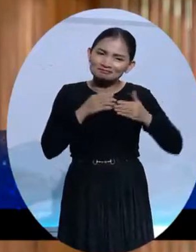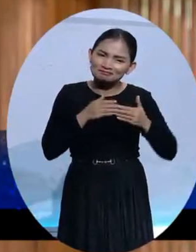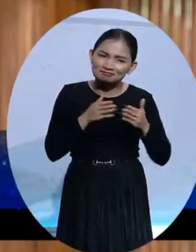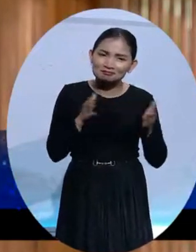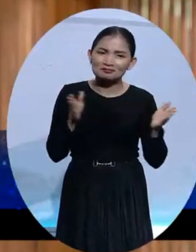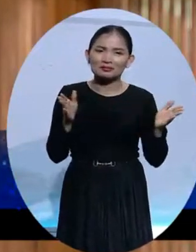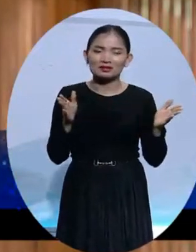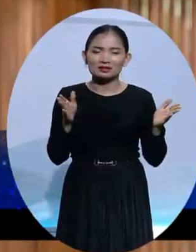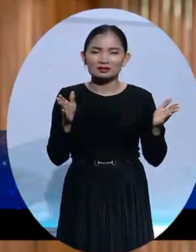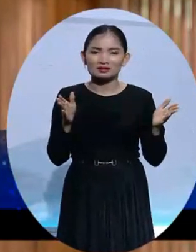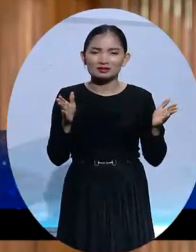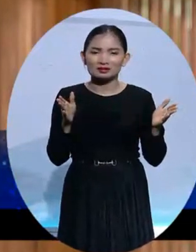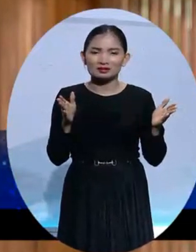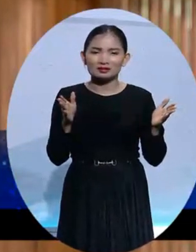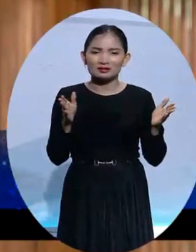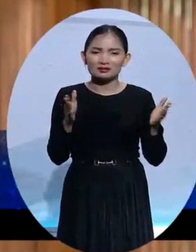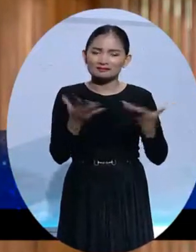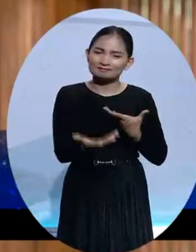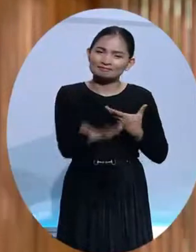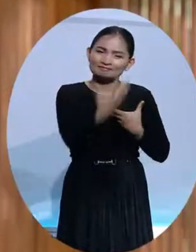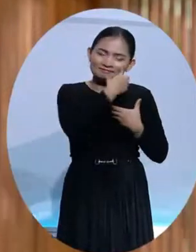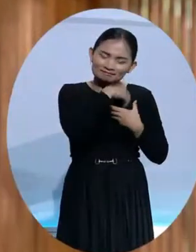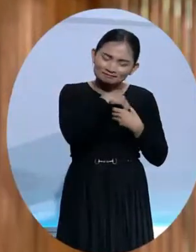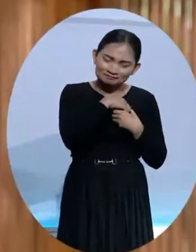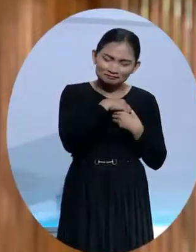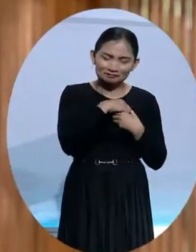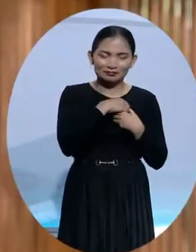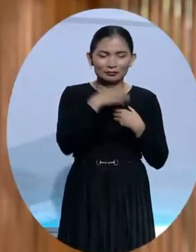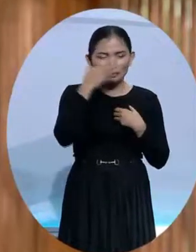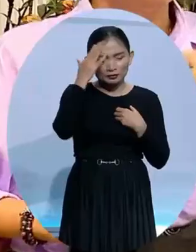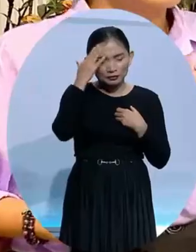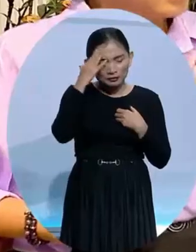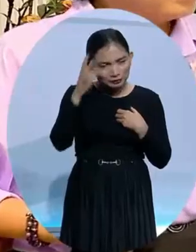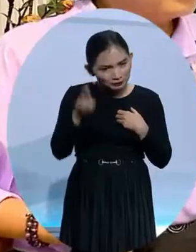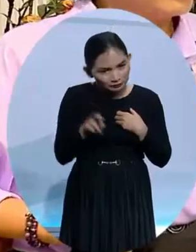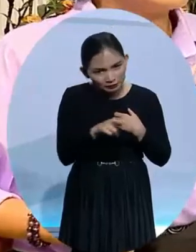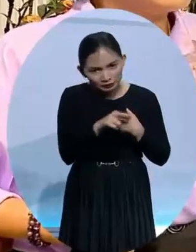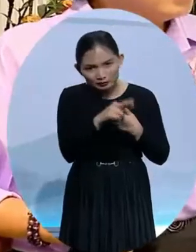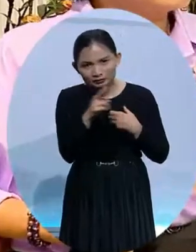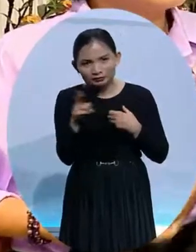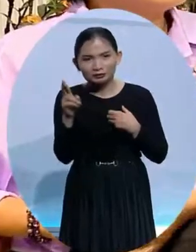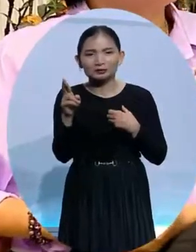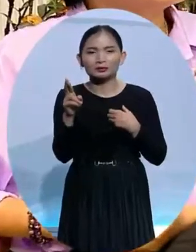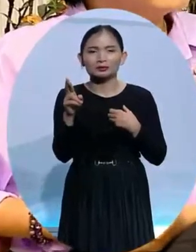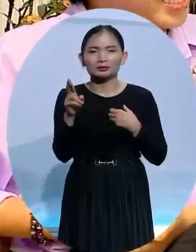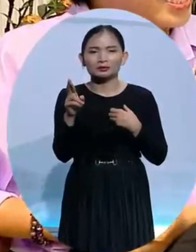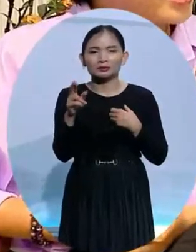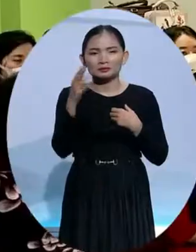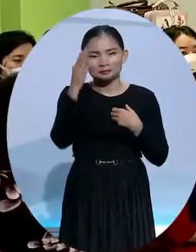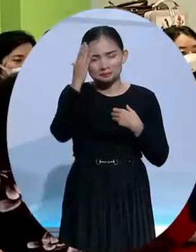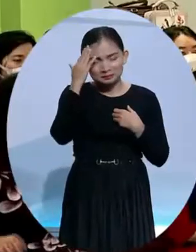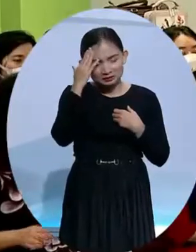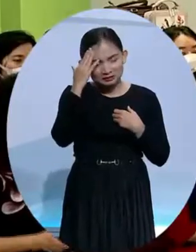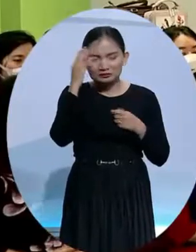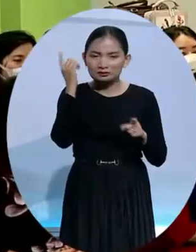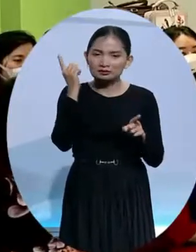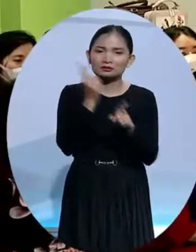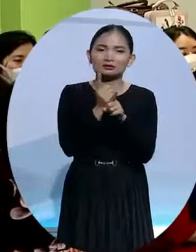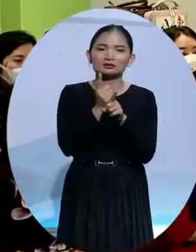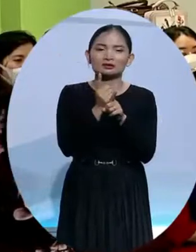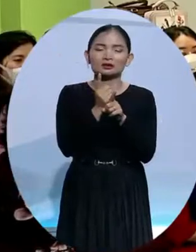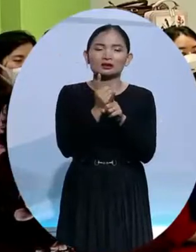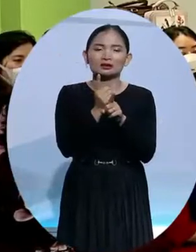tất cả những hoàn cảnh và sau đó ta cứ tìm hiểu thật kỹ và để biết được một cách đúng đắn nhất và để